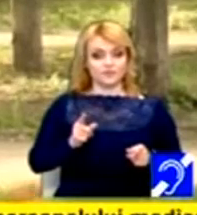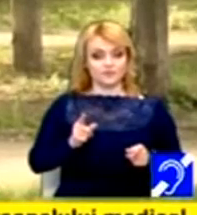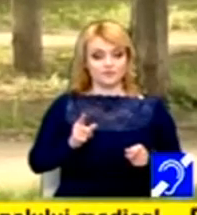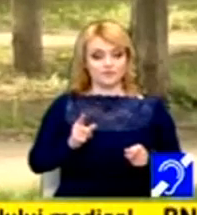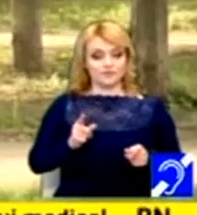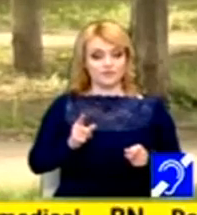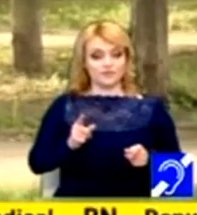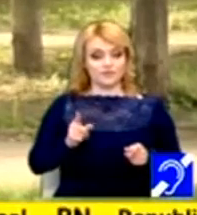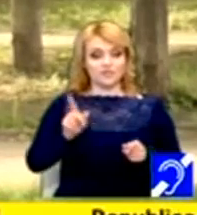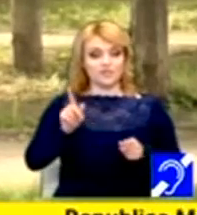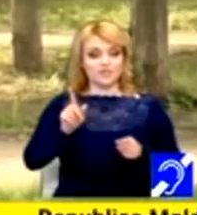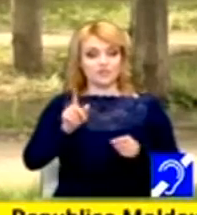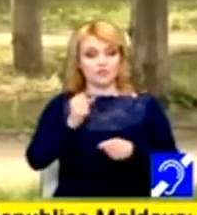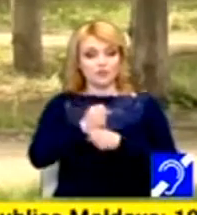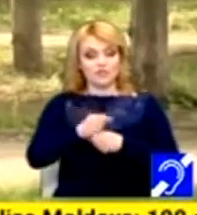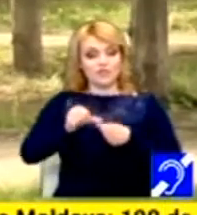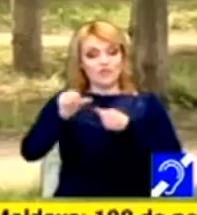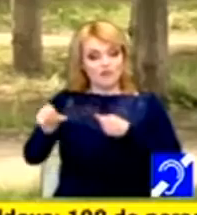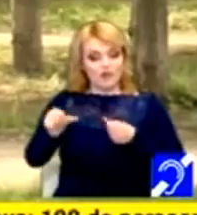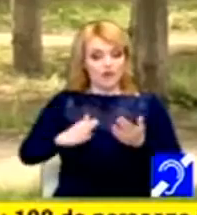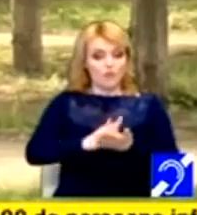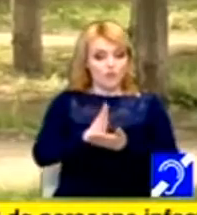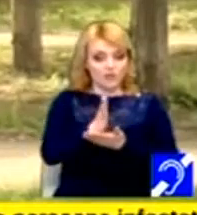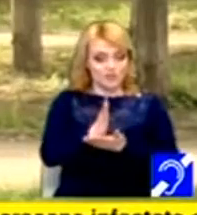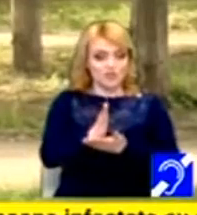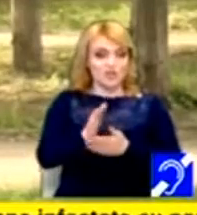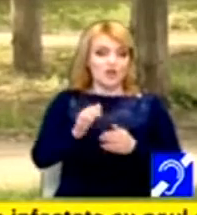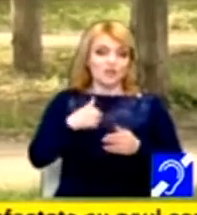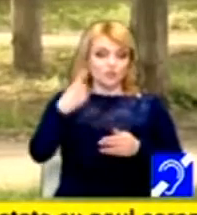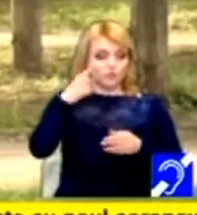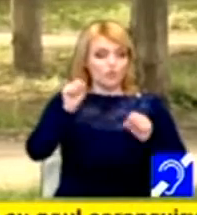premier din afara politicii, și eu cred că pot fi găsite